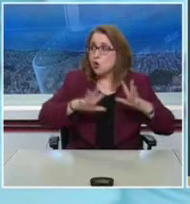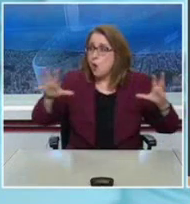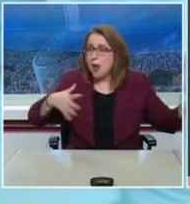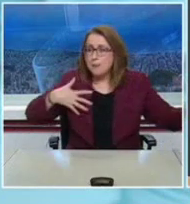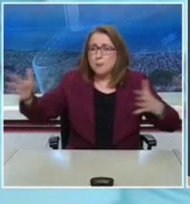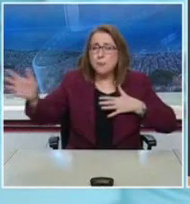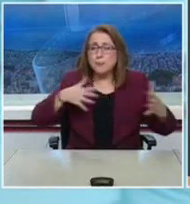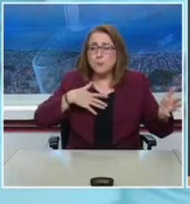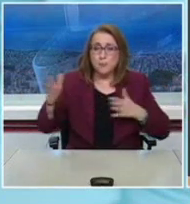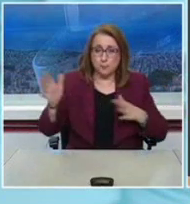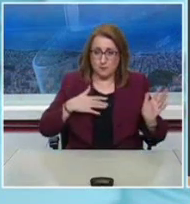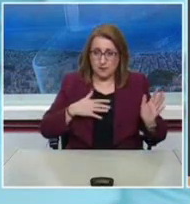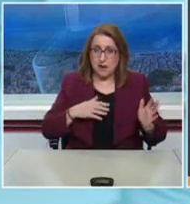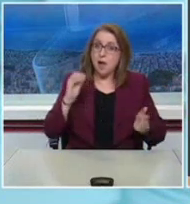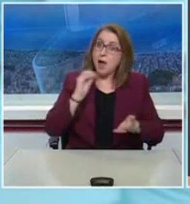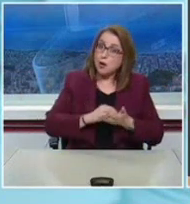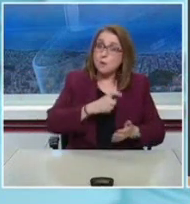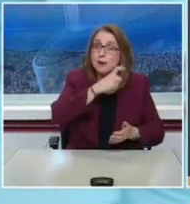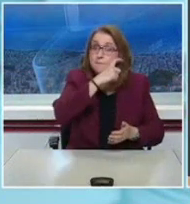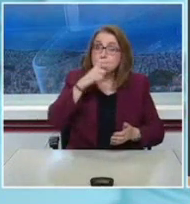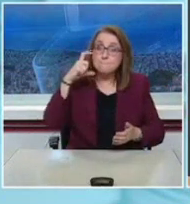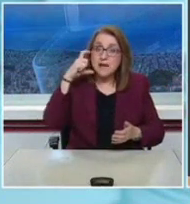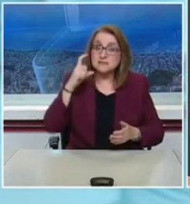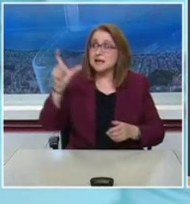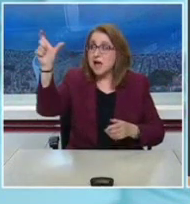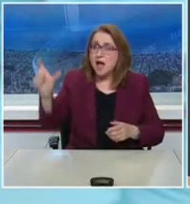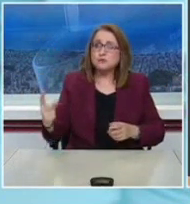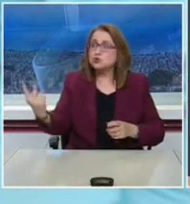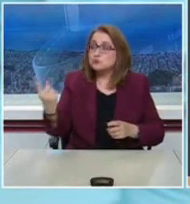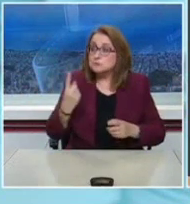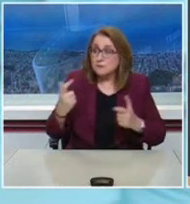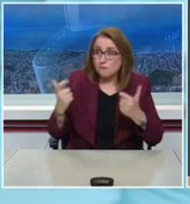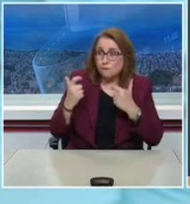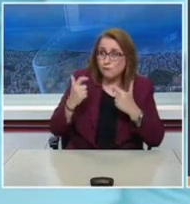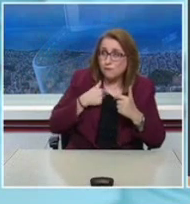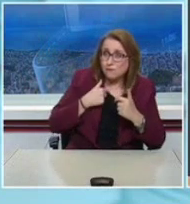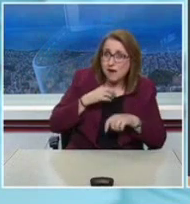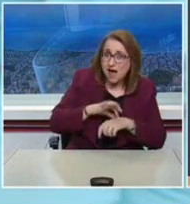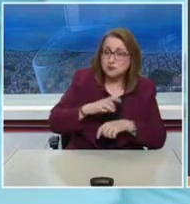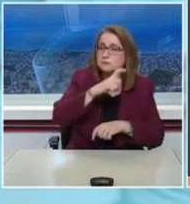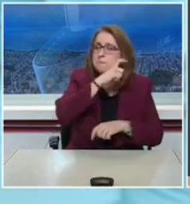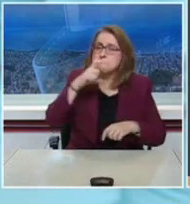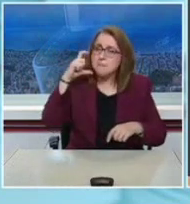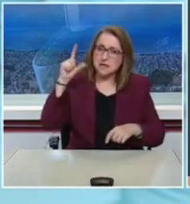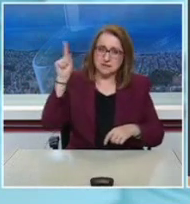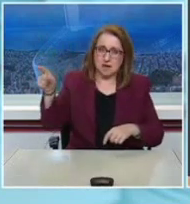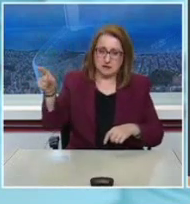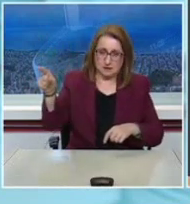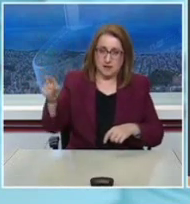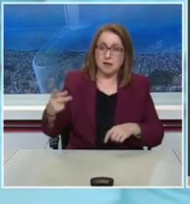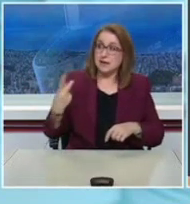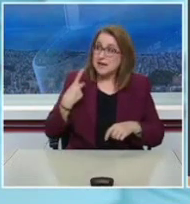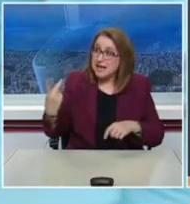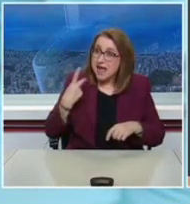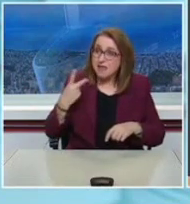μιας μάσκας, μπορεί να γίνεται από το άτομο που φροντίζει τον άρρωστο. Αν είναι στο ίδιο δωμάτιο ή σε κοινόχρηστο χώρο, και οι δύο να